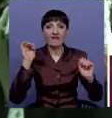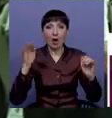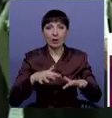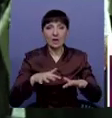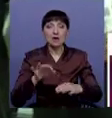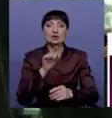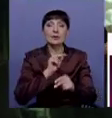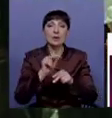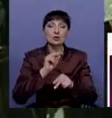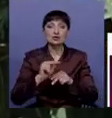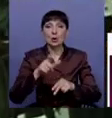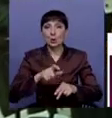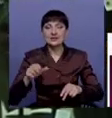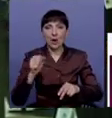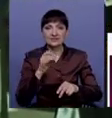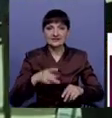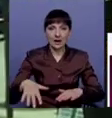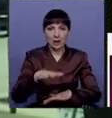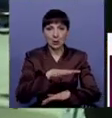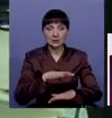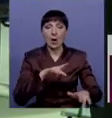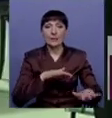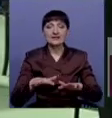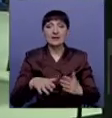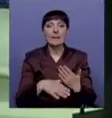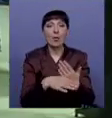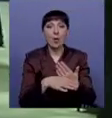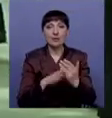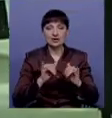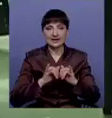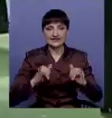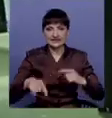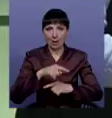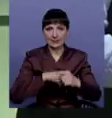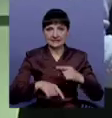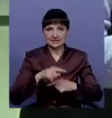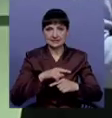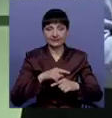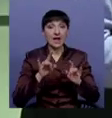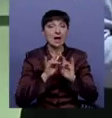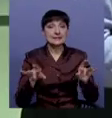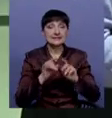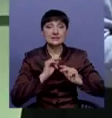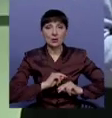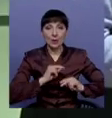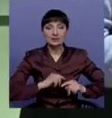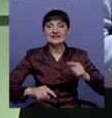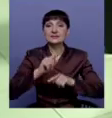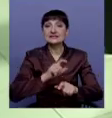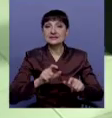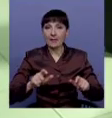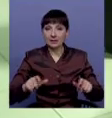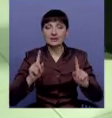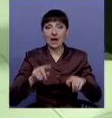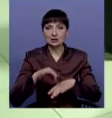проконсультировать население Ауэзовского района о механизмах стимулирования и развития бизнеса. Разъяснительную работу с бизнесменами района